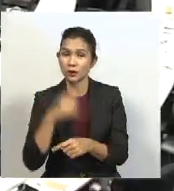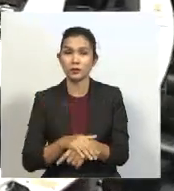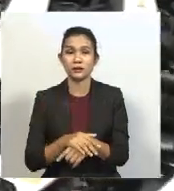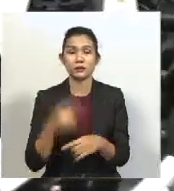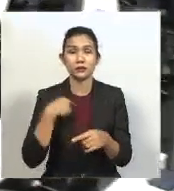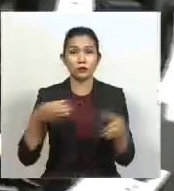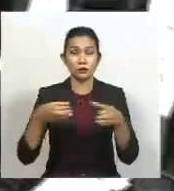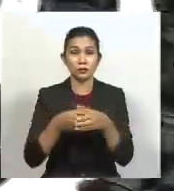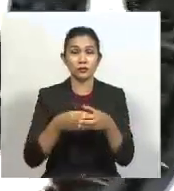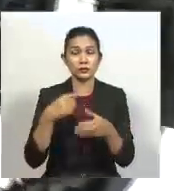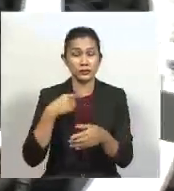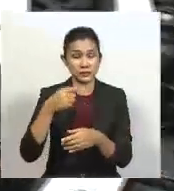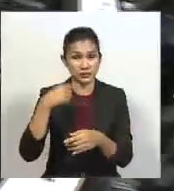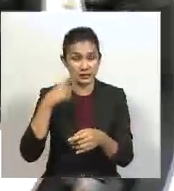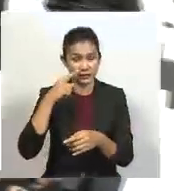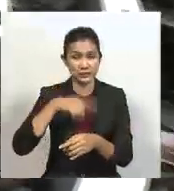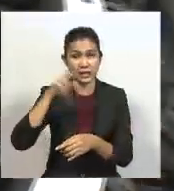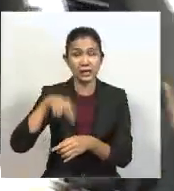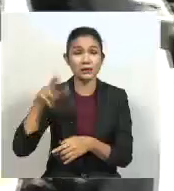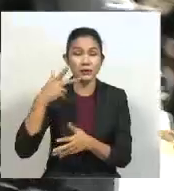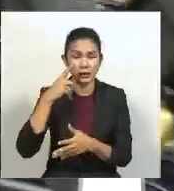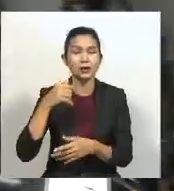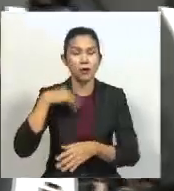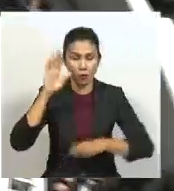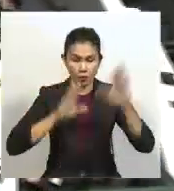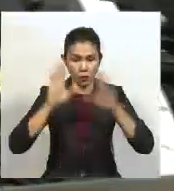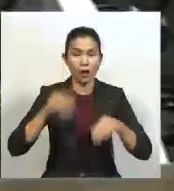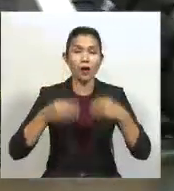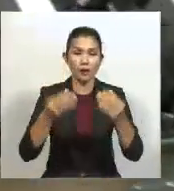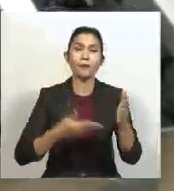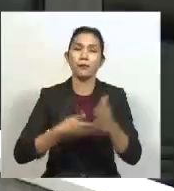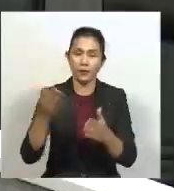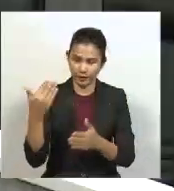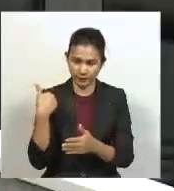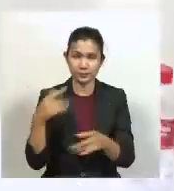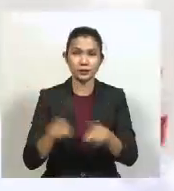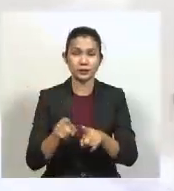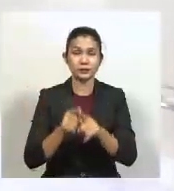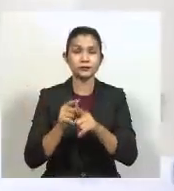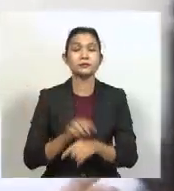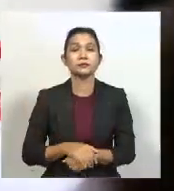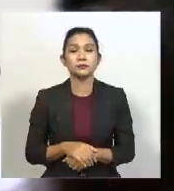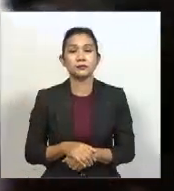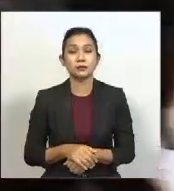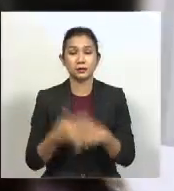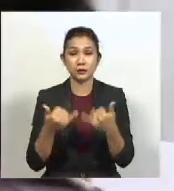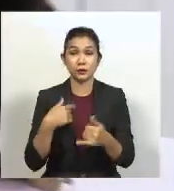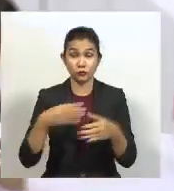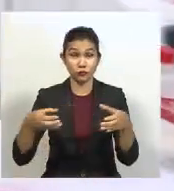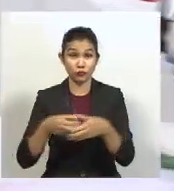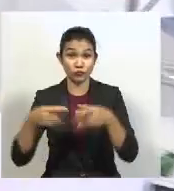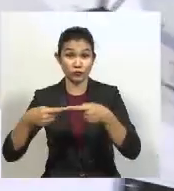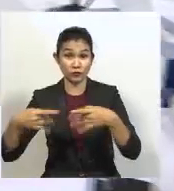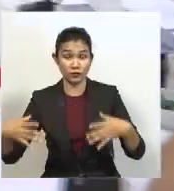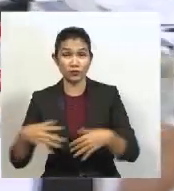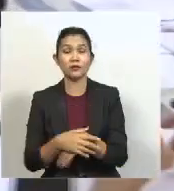พรรคชาติพัฒนาที่มีอยู่3เสียงก็จะโหวตให้ผ่านอย่างแน่นอนเช่นกันค่ะ คราวนี้มาดูท่าทีของพรรคฝ่ายค้านกันบ้